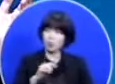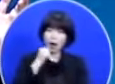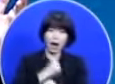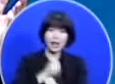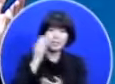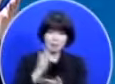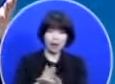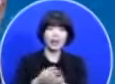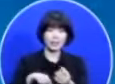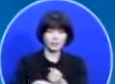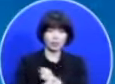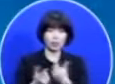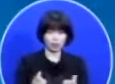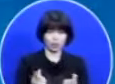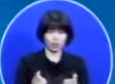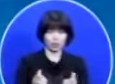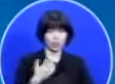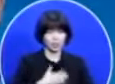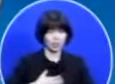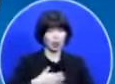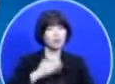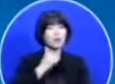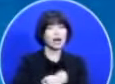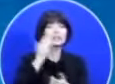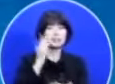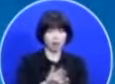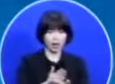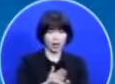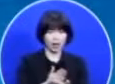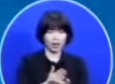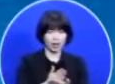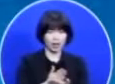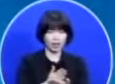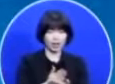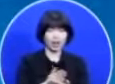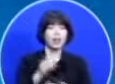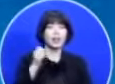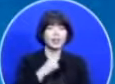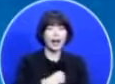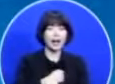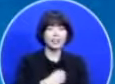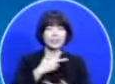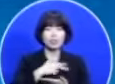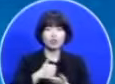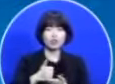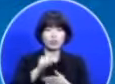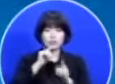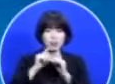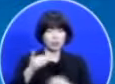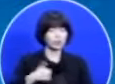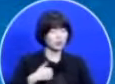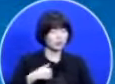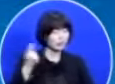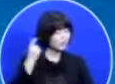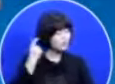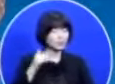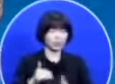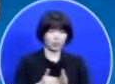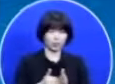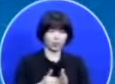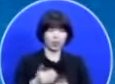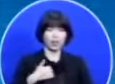뜻이잖아요 염려는 하지 말아라 하는 주님의 말씀으로 재계 들렸습니다 염려는 하지